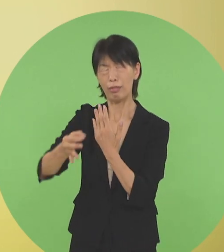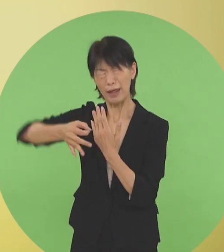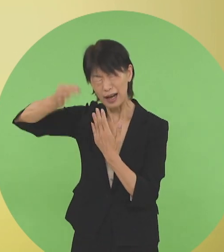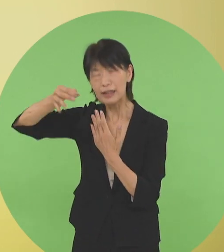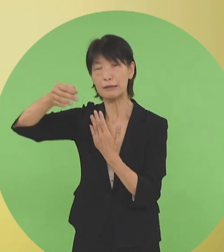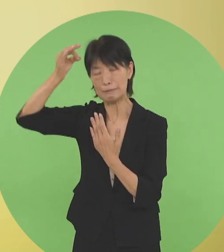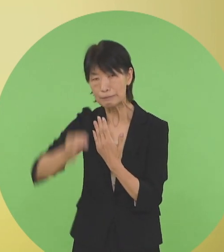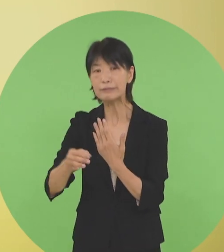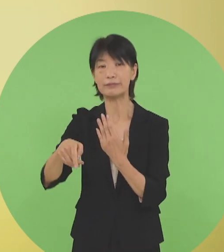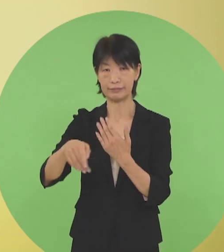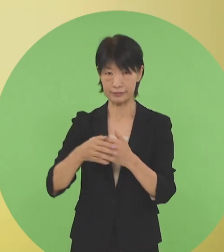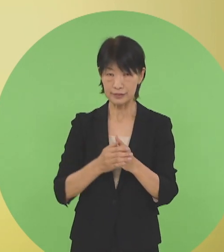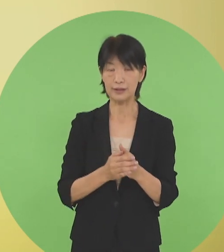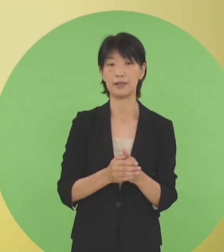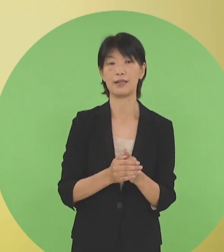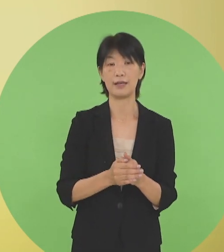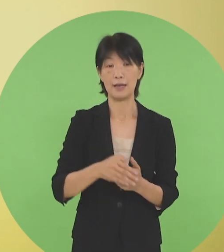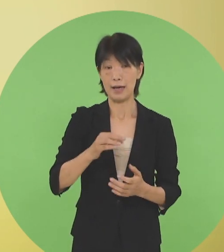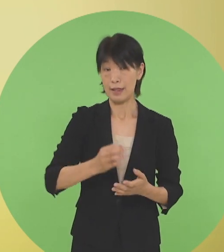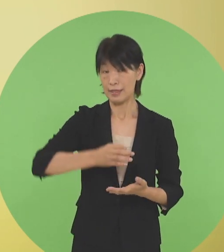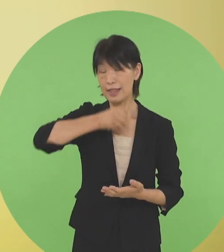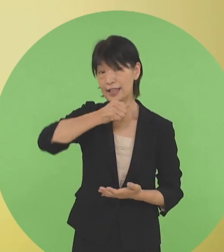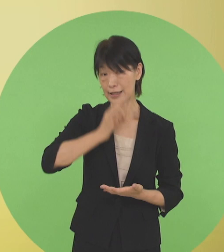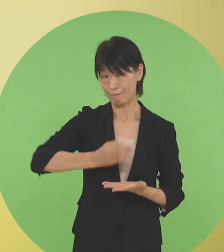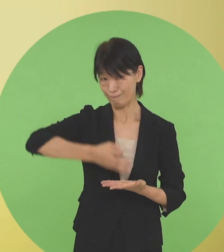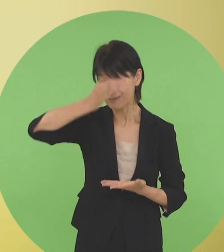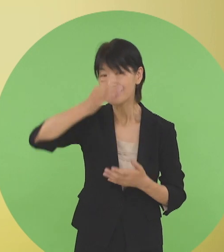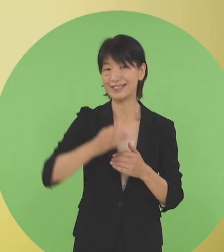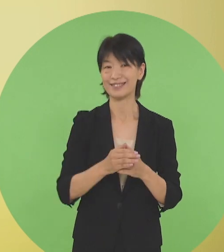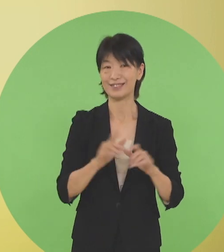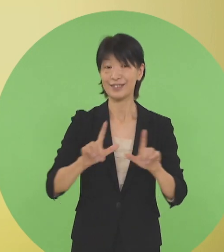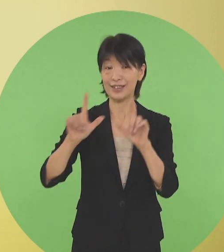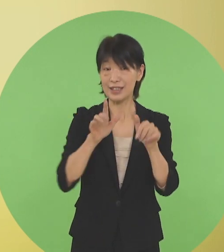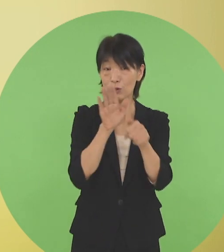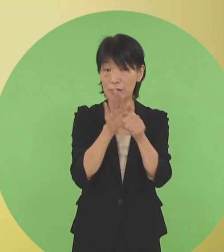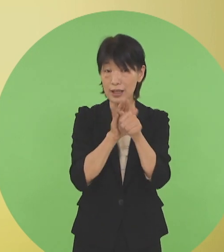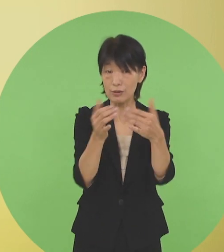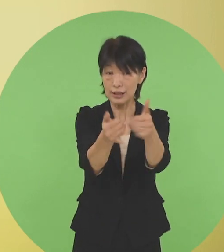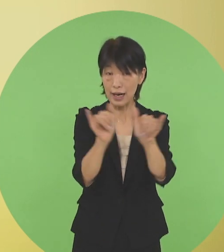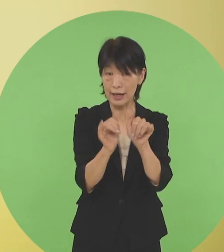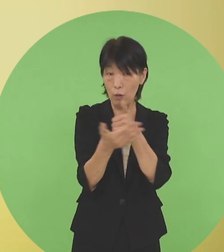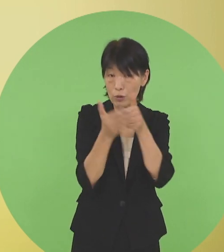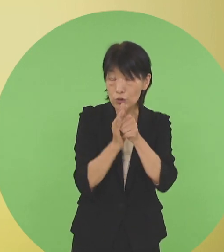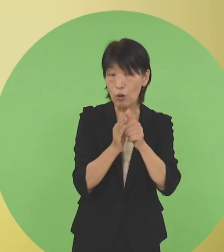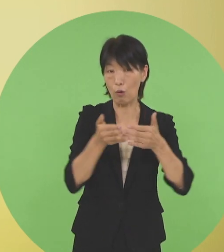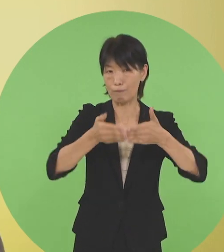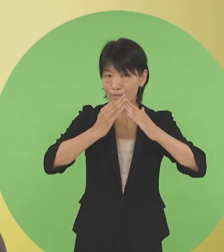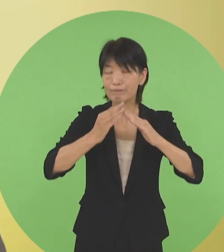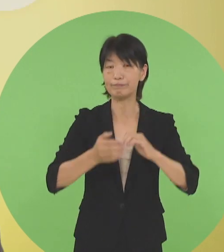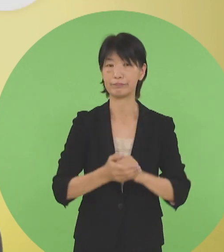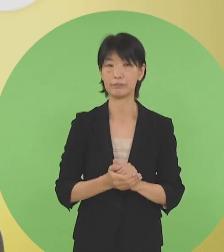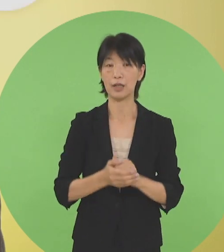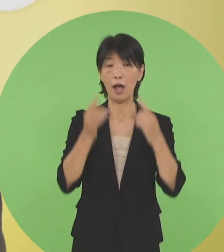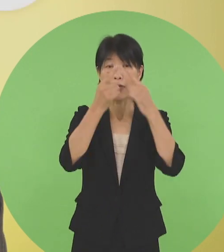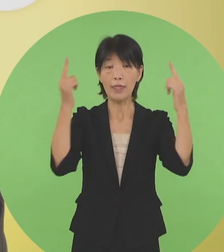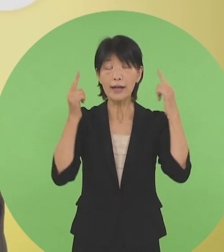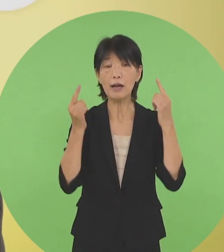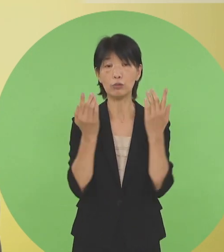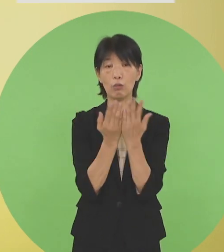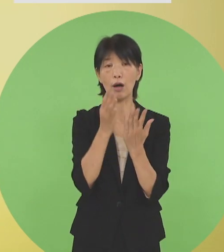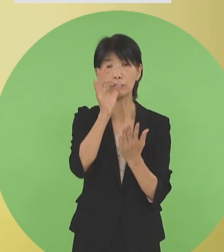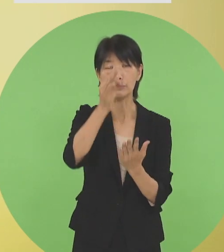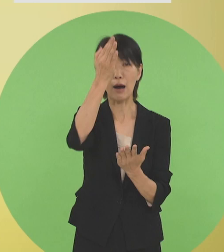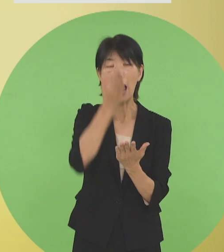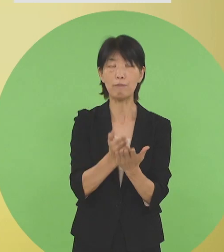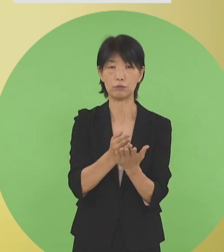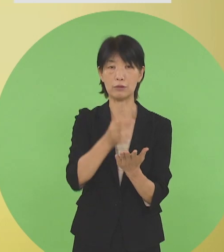険料を引き下げ、低年金を底上げし、暮らしを支える社会保障を築きます。大学の学費は直ちに半